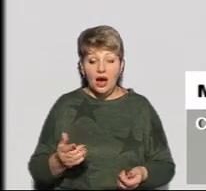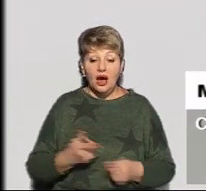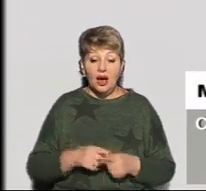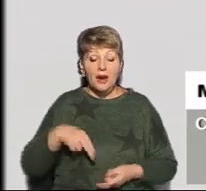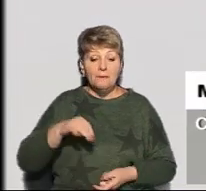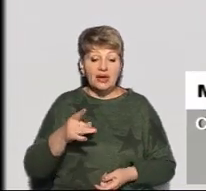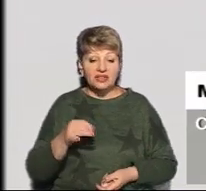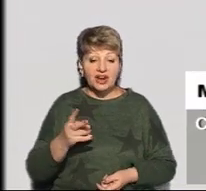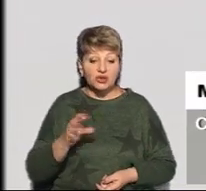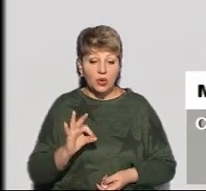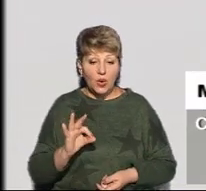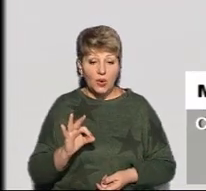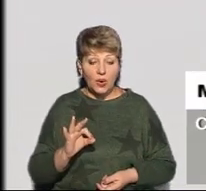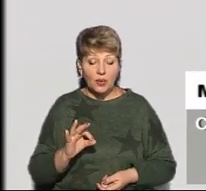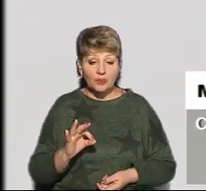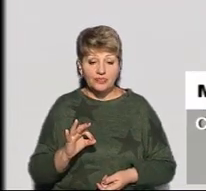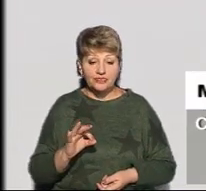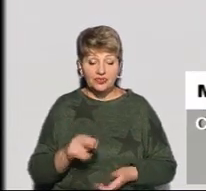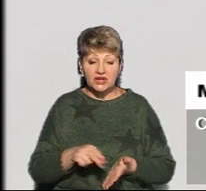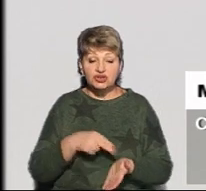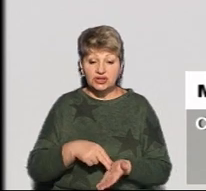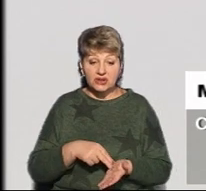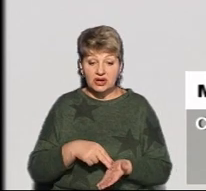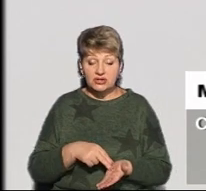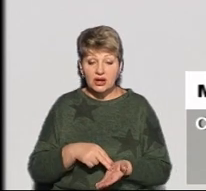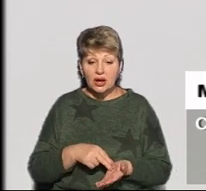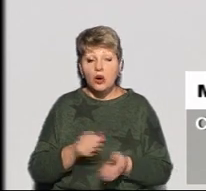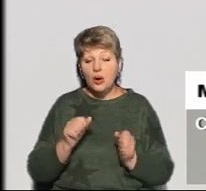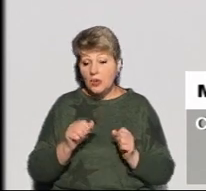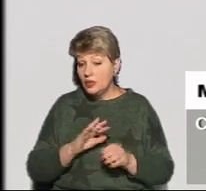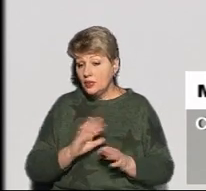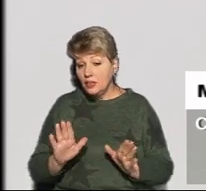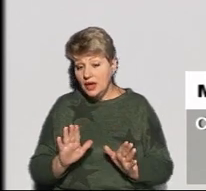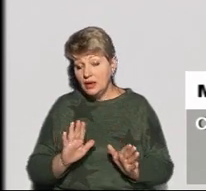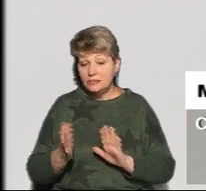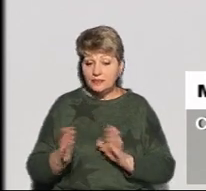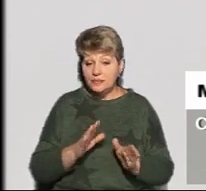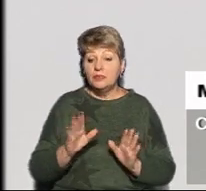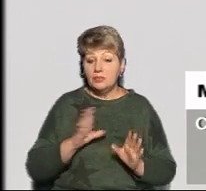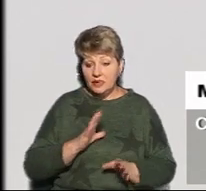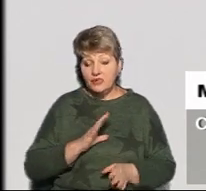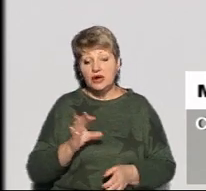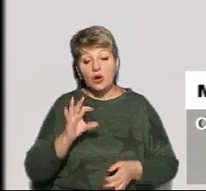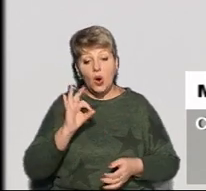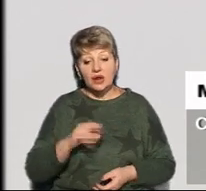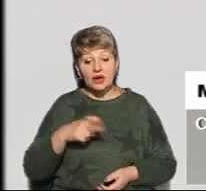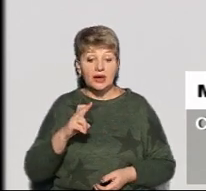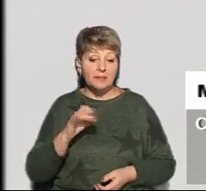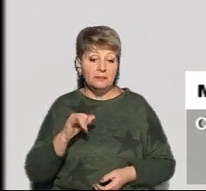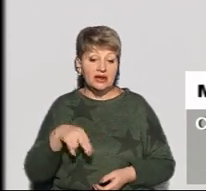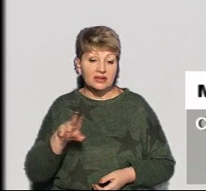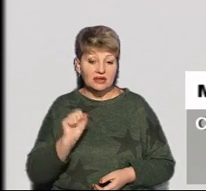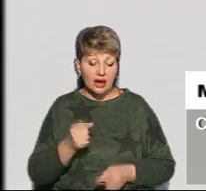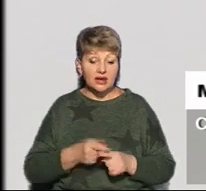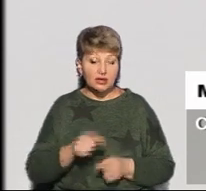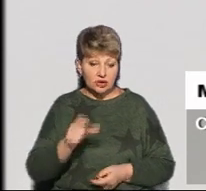Олег Петренко від черкащан. Попередньо, не виключено, я там побачу Андрія Більду. І я думаю, що ці